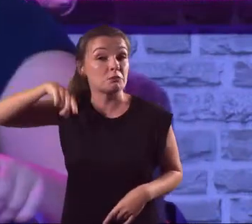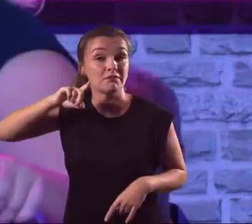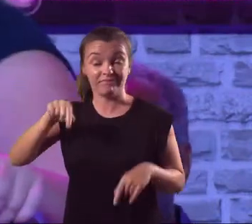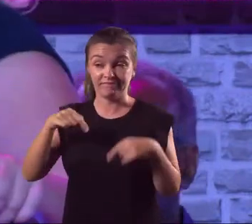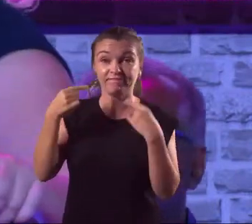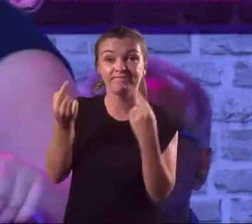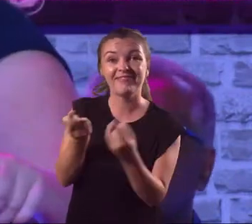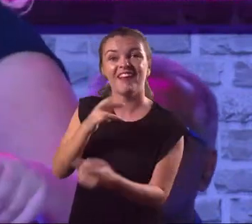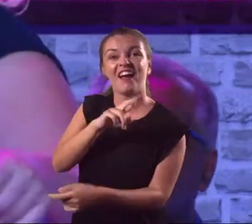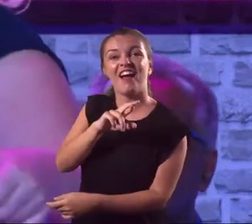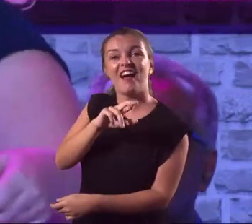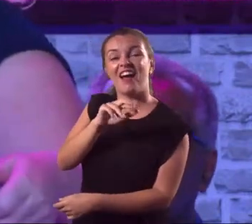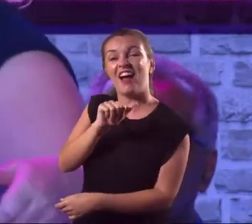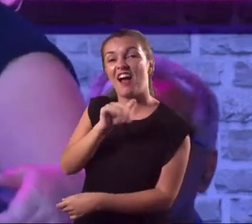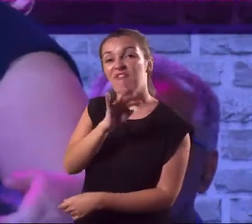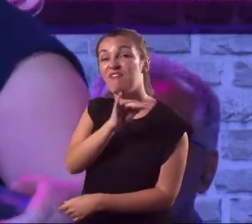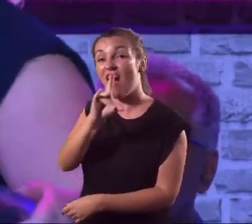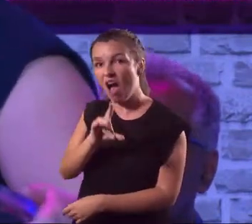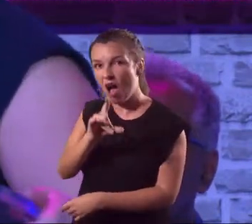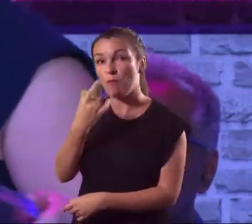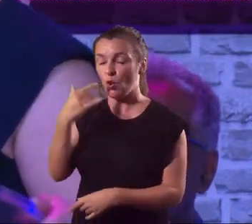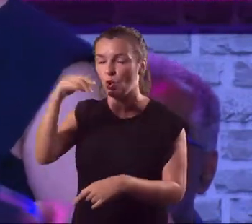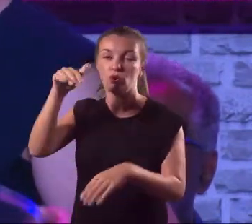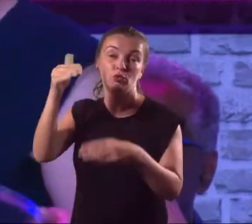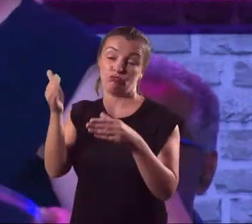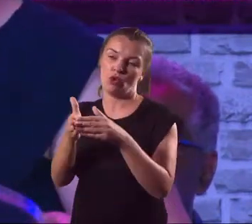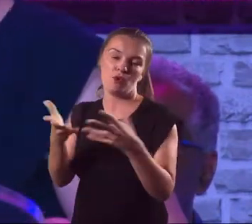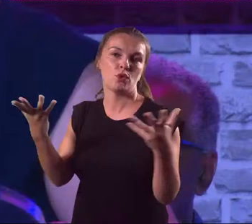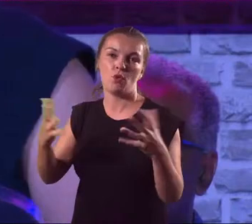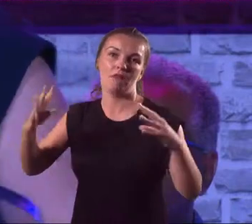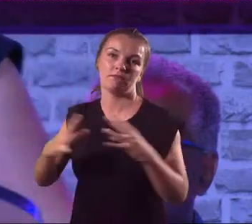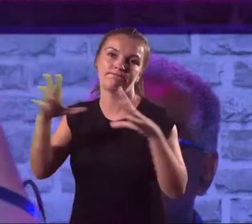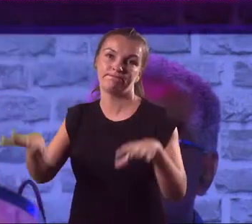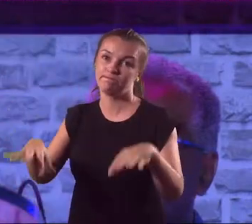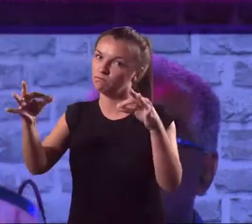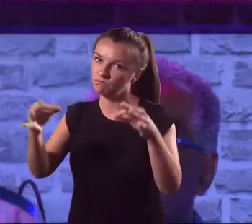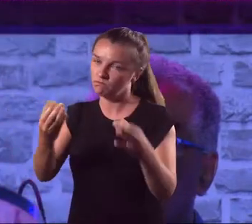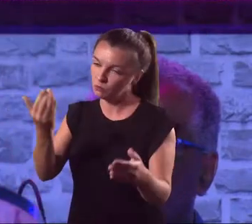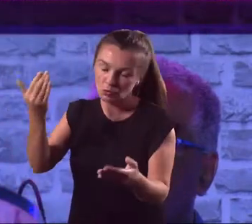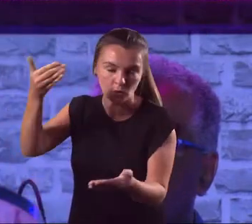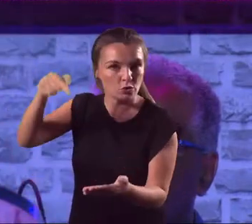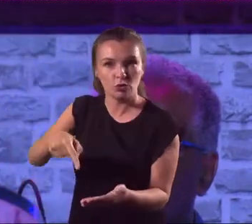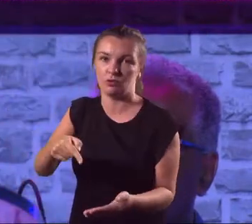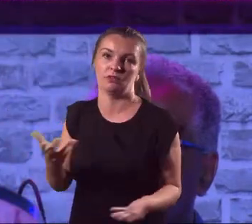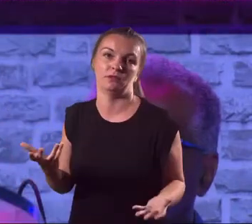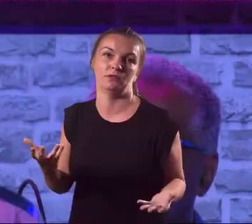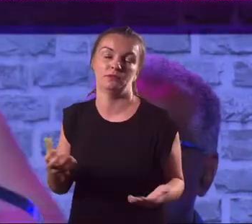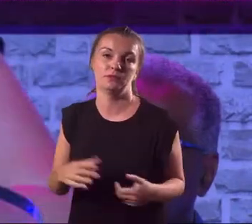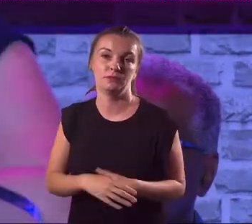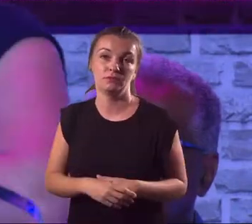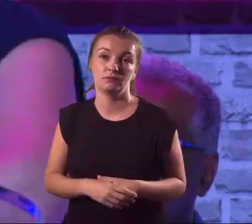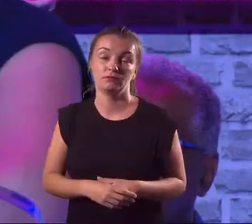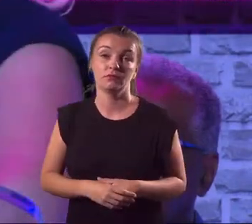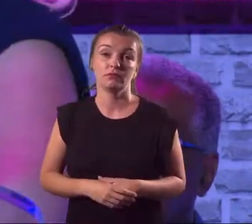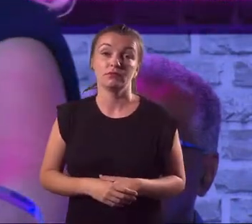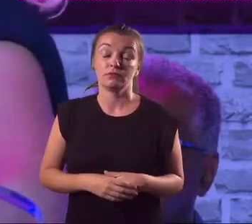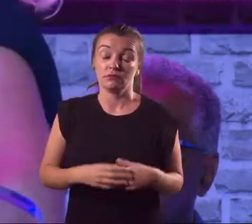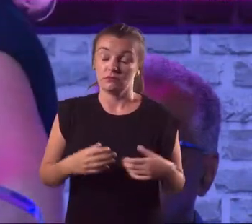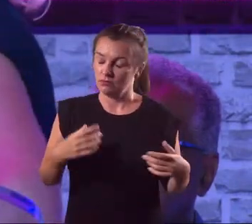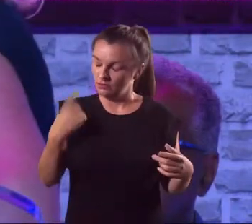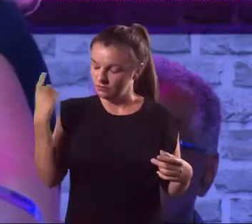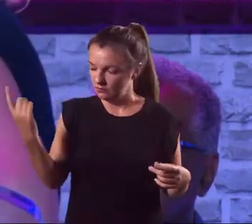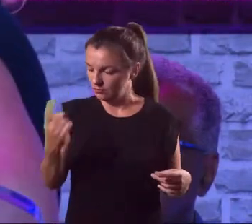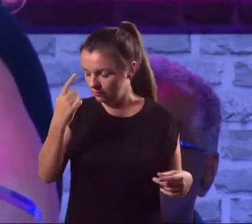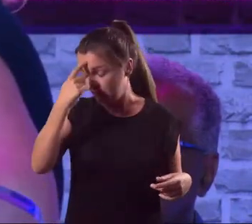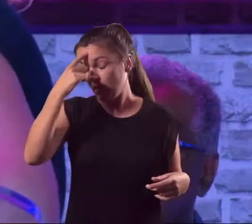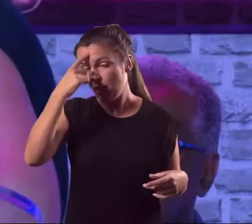rendue à Rafah pour exiger un cessez-le-feu immédiat et inconditionnel. Oui, à chaque instant, nous avons parlé la